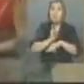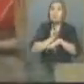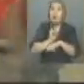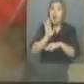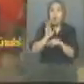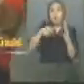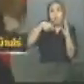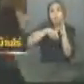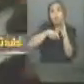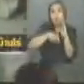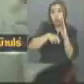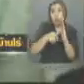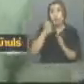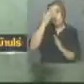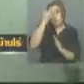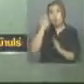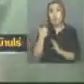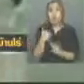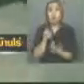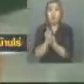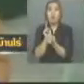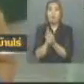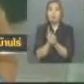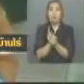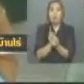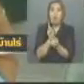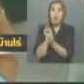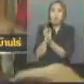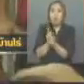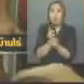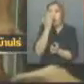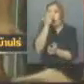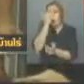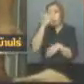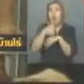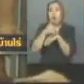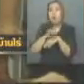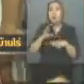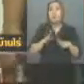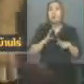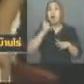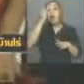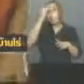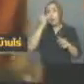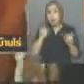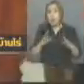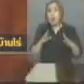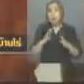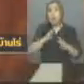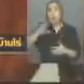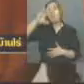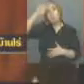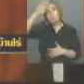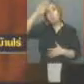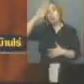ครราชสีมาออกมาพบศิษยานุศิษย์บริเวณหน้าห้องพักผู้ป่วยซึ่งหลวงพ่อคูณเข้ารับรักษาอาการอาพาธด้วยโรควัณโร